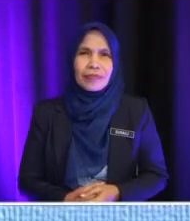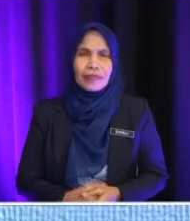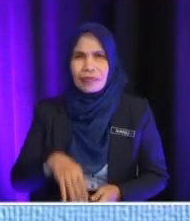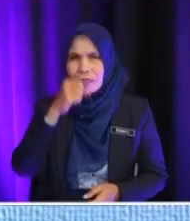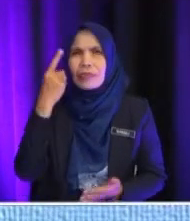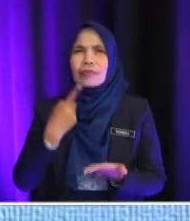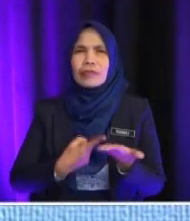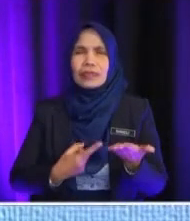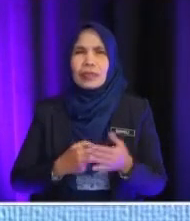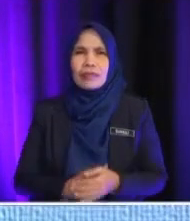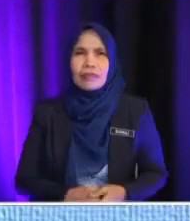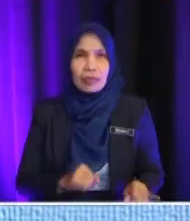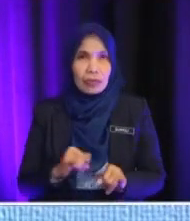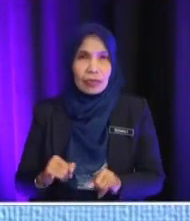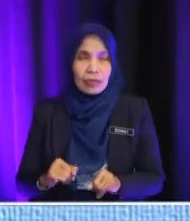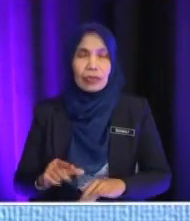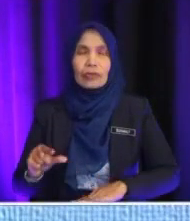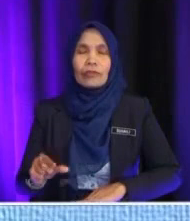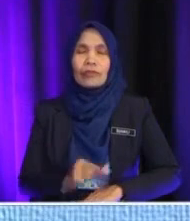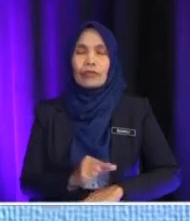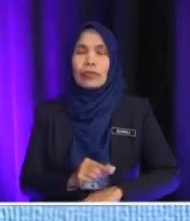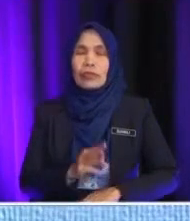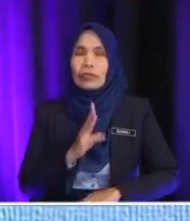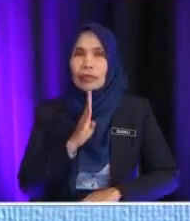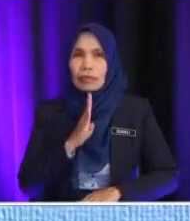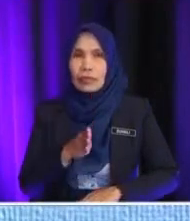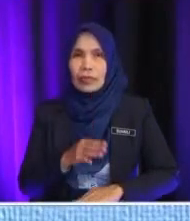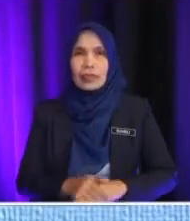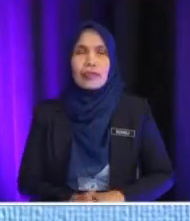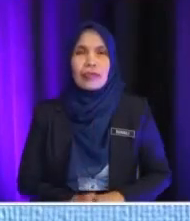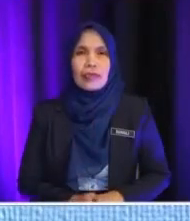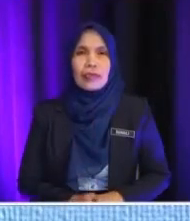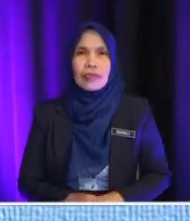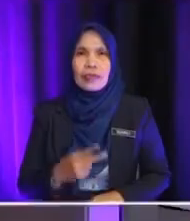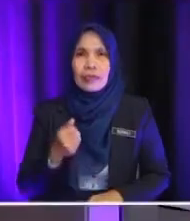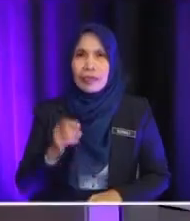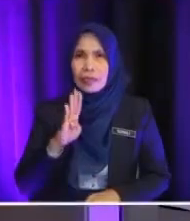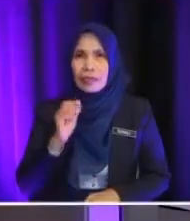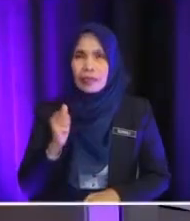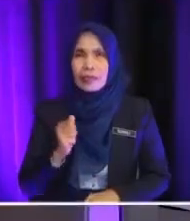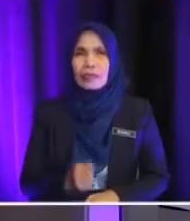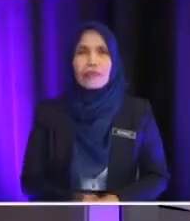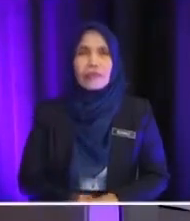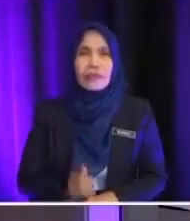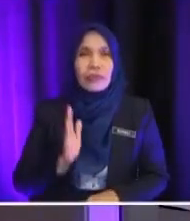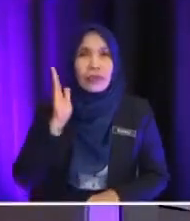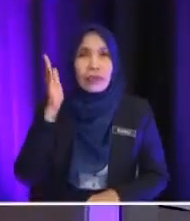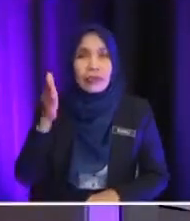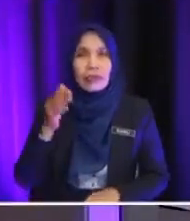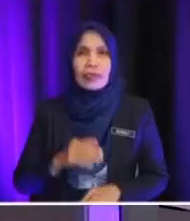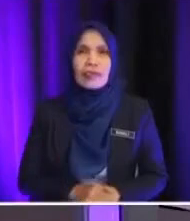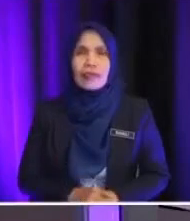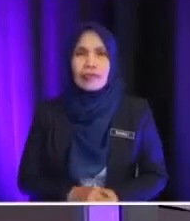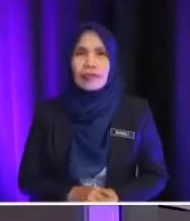apa? Kalau kita guna yang basah, nanti haba yang daripada dulang yang panas tu akan serap dekat tangan kita dan menyebabkan